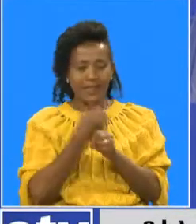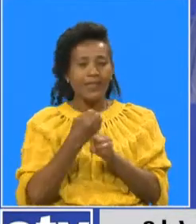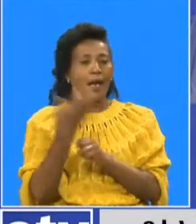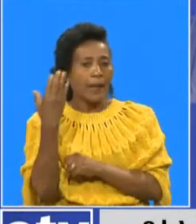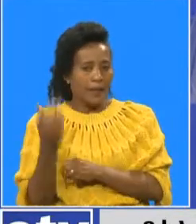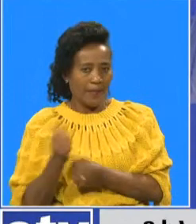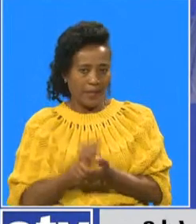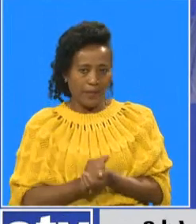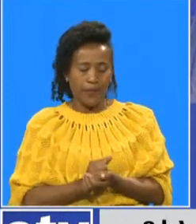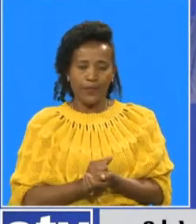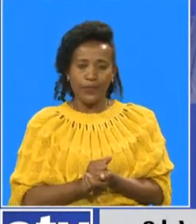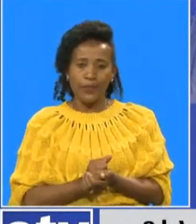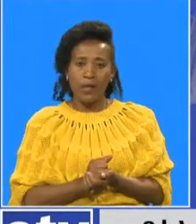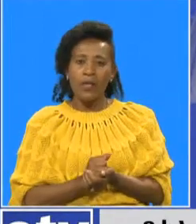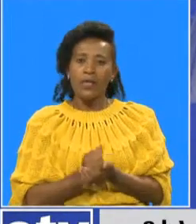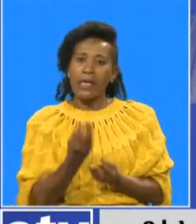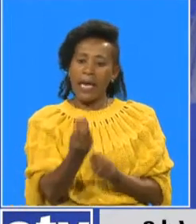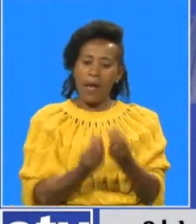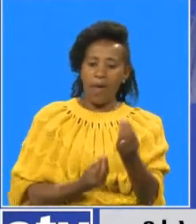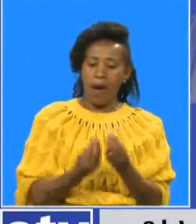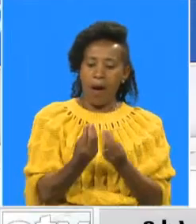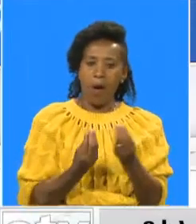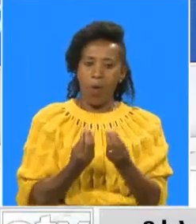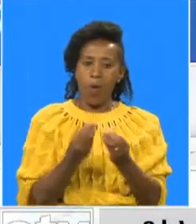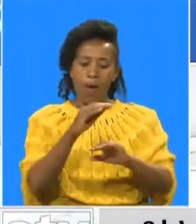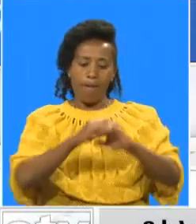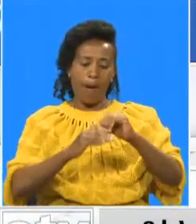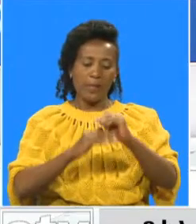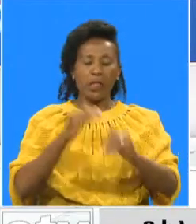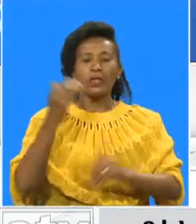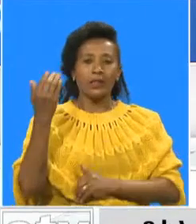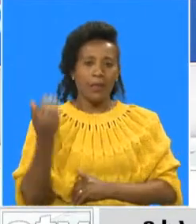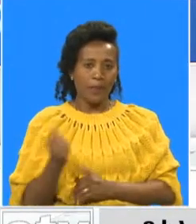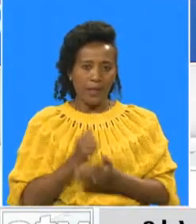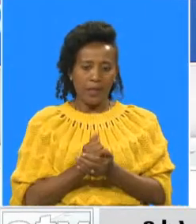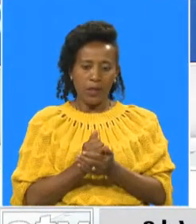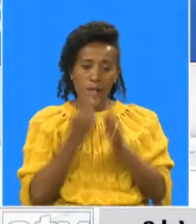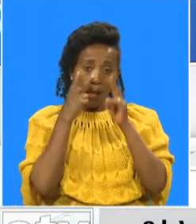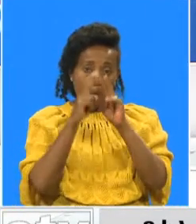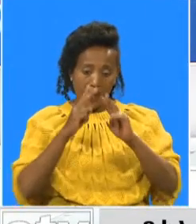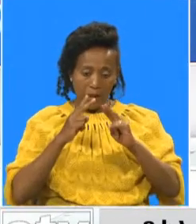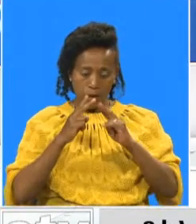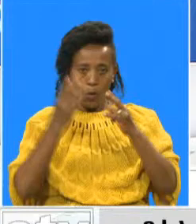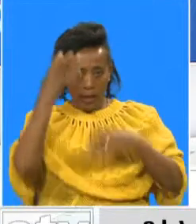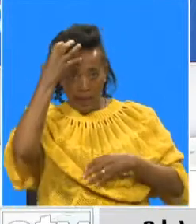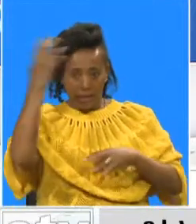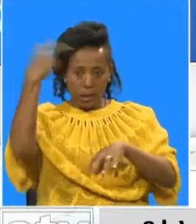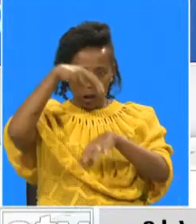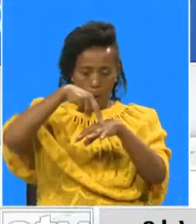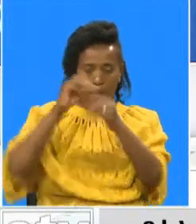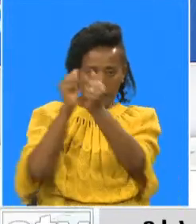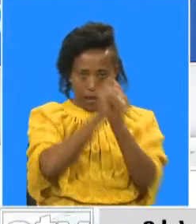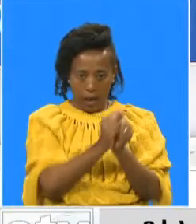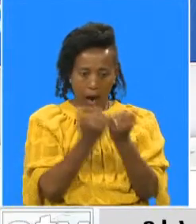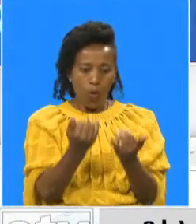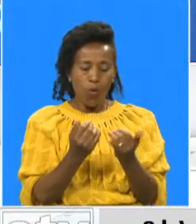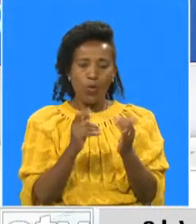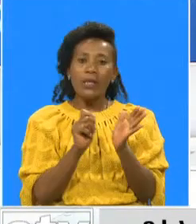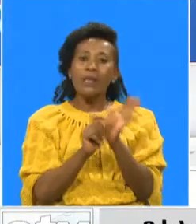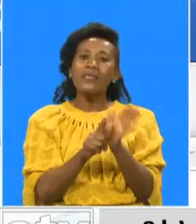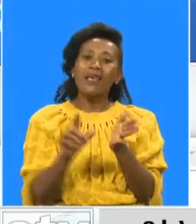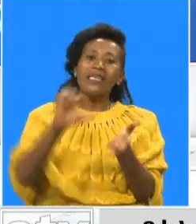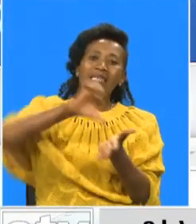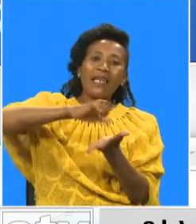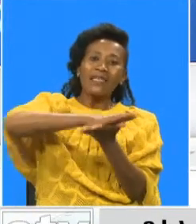ነበር። ማርኬቱንም የማመቻቸት ነበር ከሚመለከታቸው የመንግስት ተቋማት ጋር። አሁን ለምሳሌ